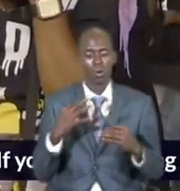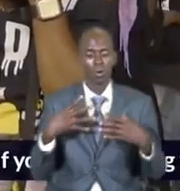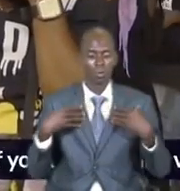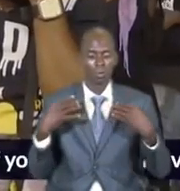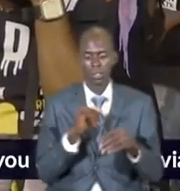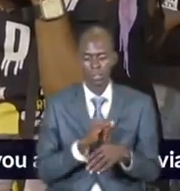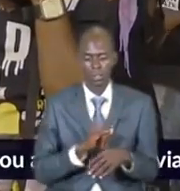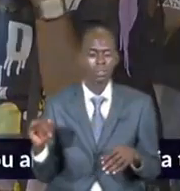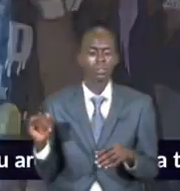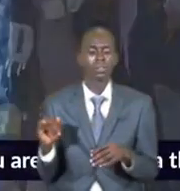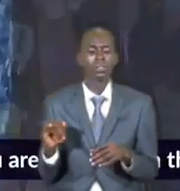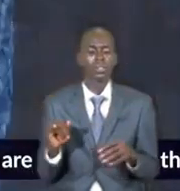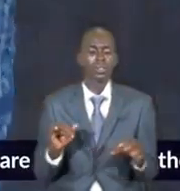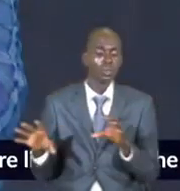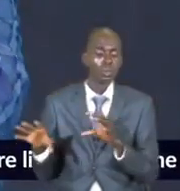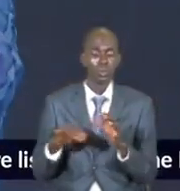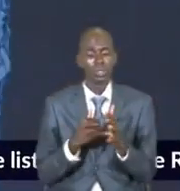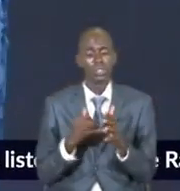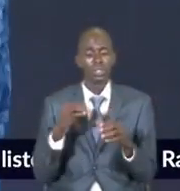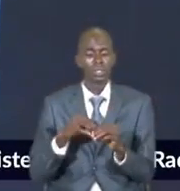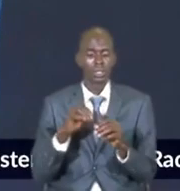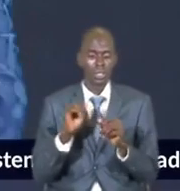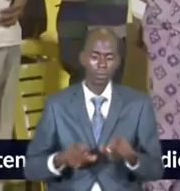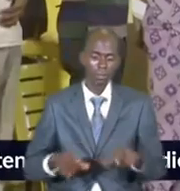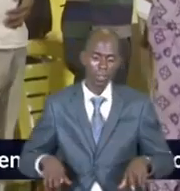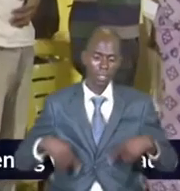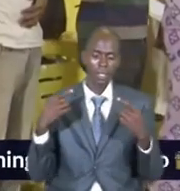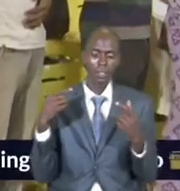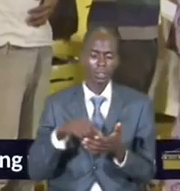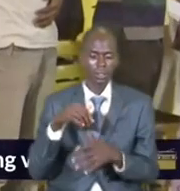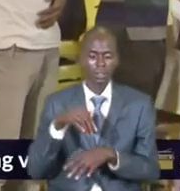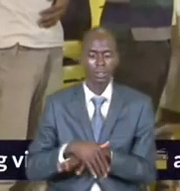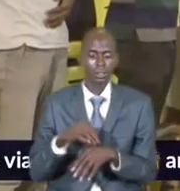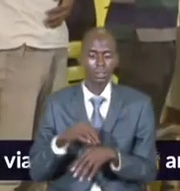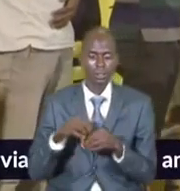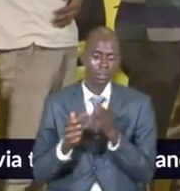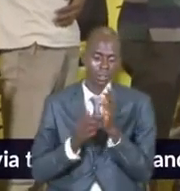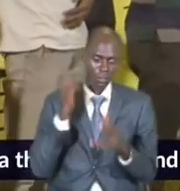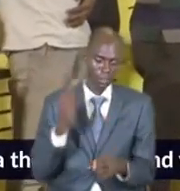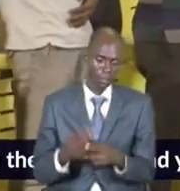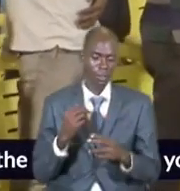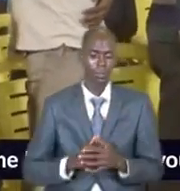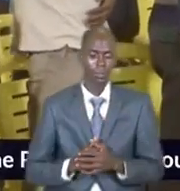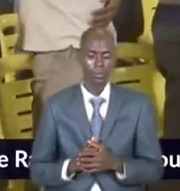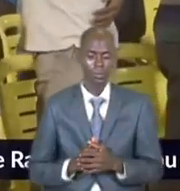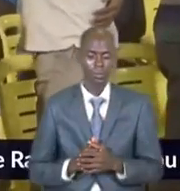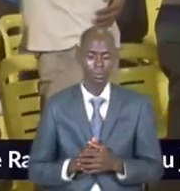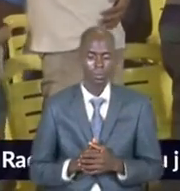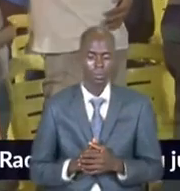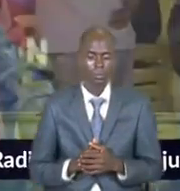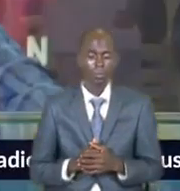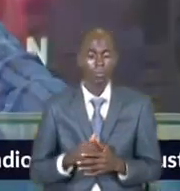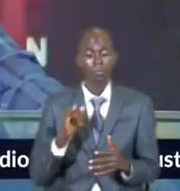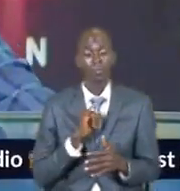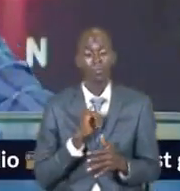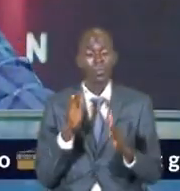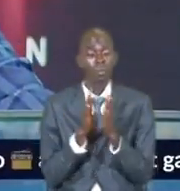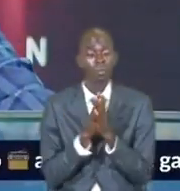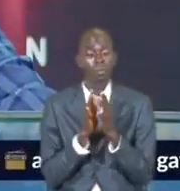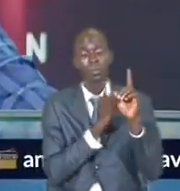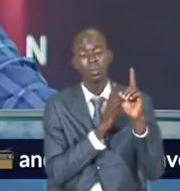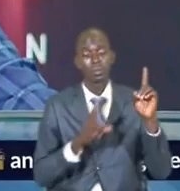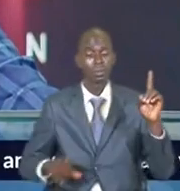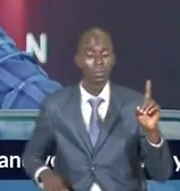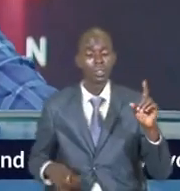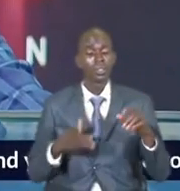nke nnapụta. Mee ya na ndụ onye ọbụla n'abalị a n'aha Jizọs. Ana m ekpe ekpere onye nwe anyị,